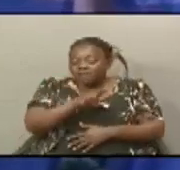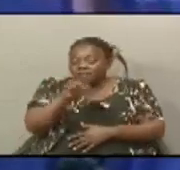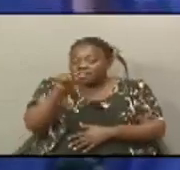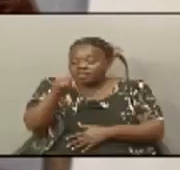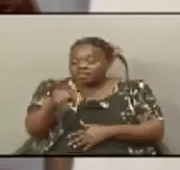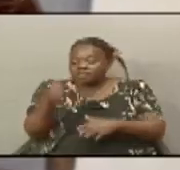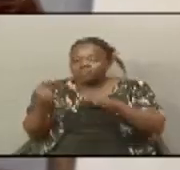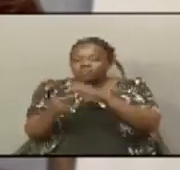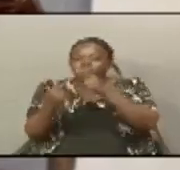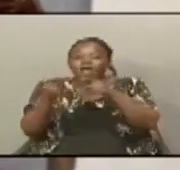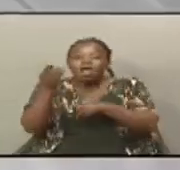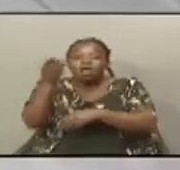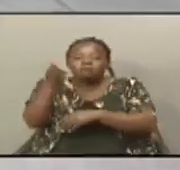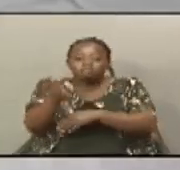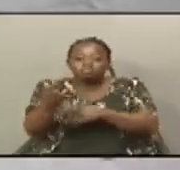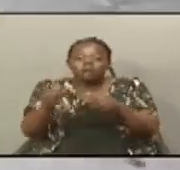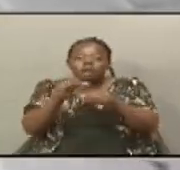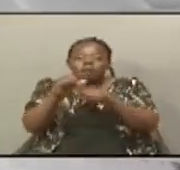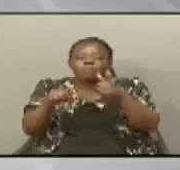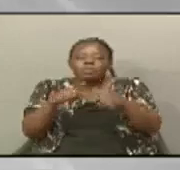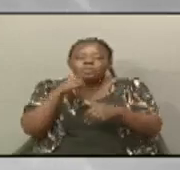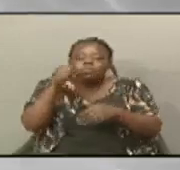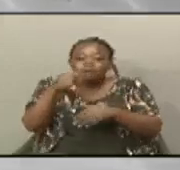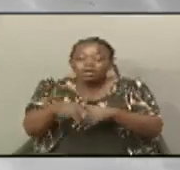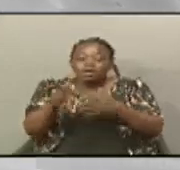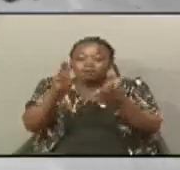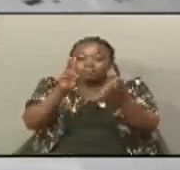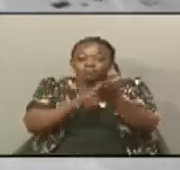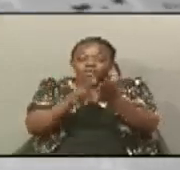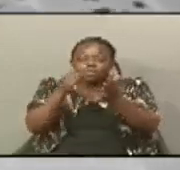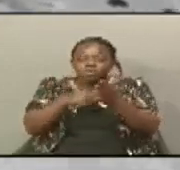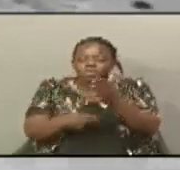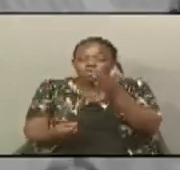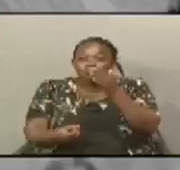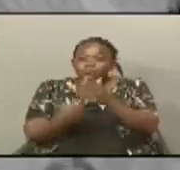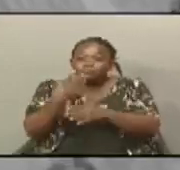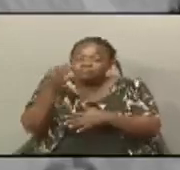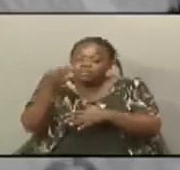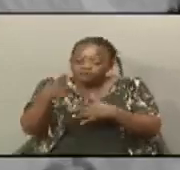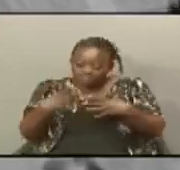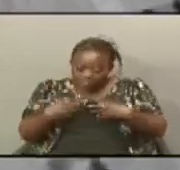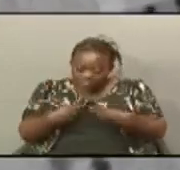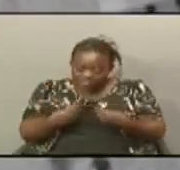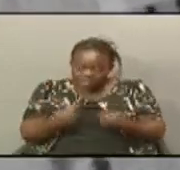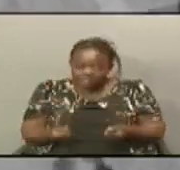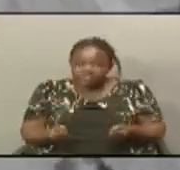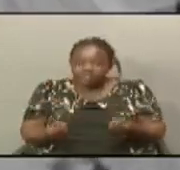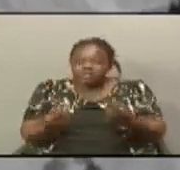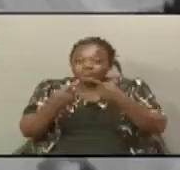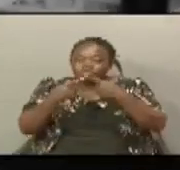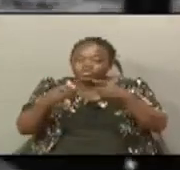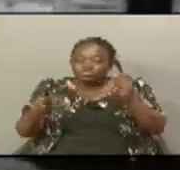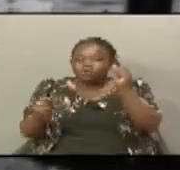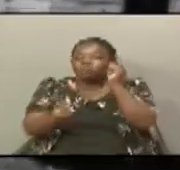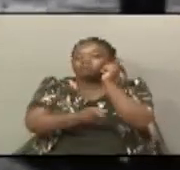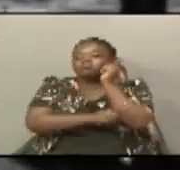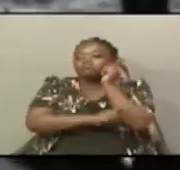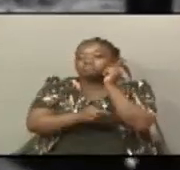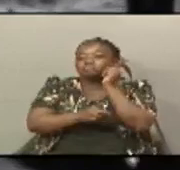gye ziri. Ku kya Sseguyi abasawo n'abakasiza nga waliwo emikisa mingi nga bana bawonye okuddamu okukoza emirimu egy'omu